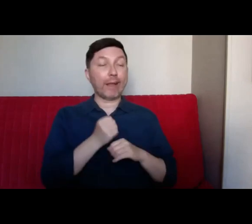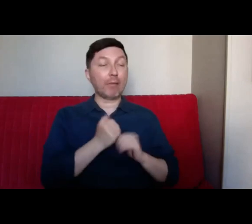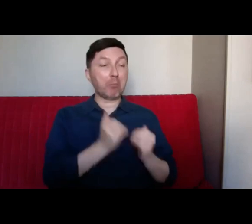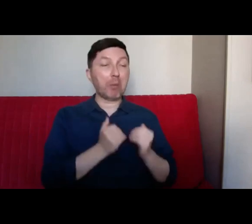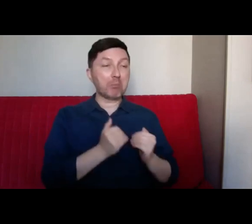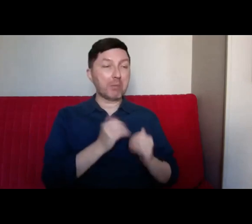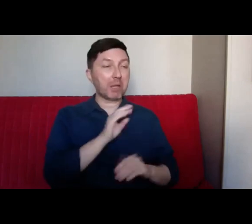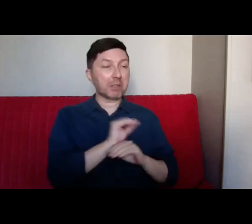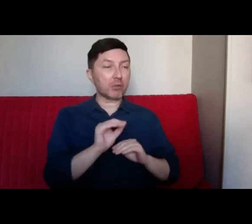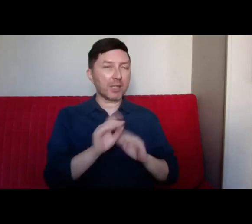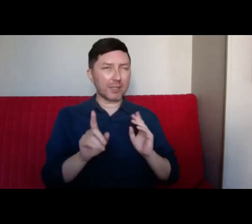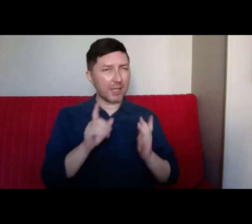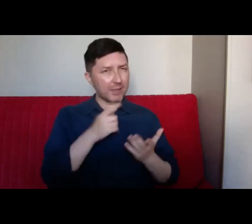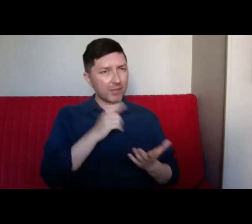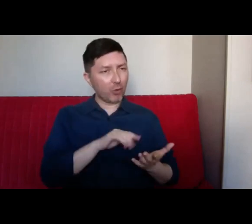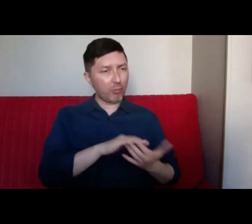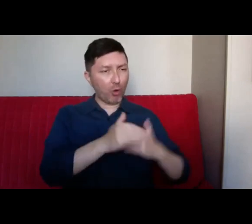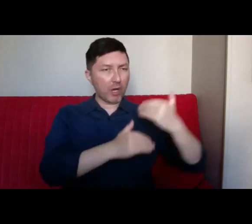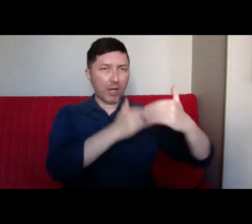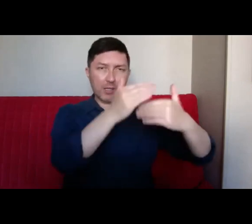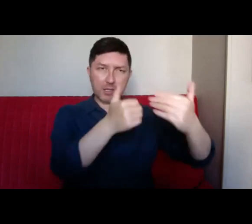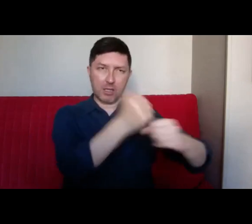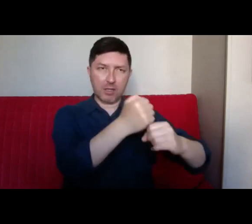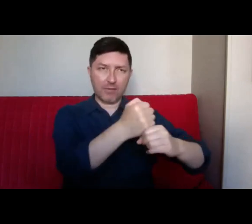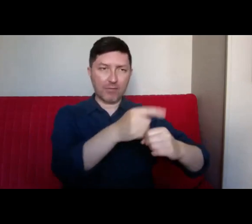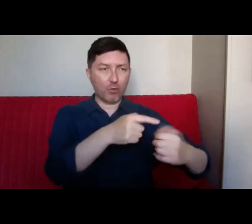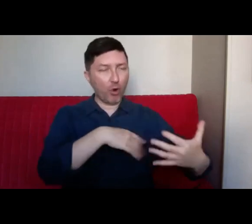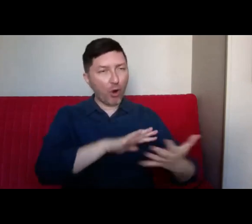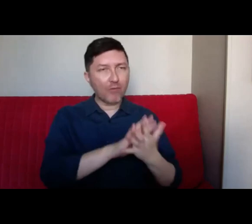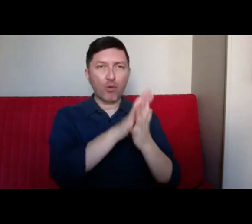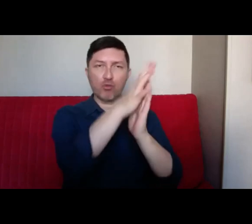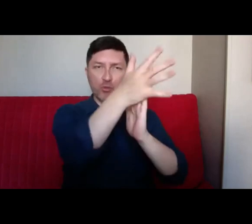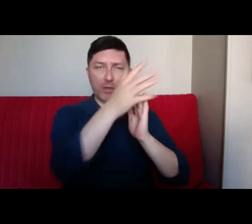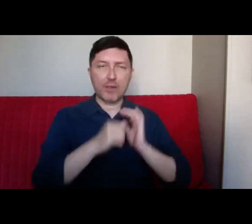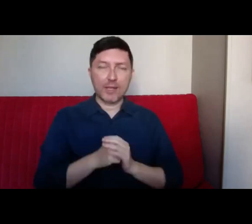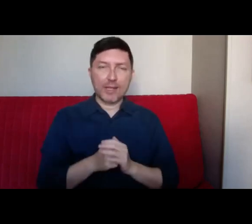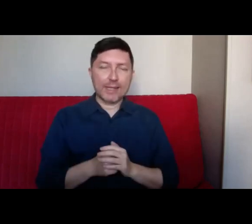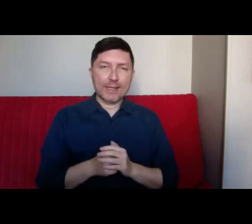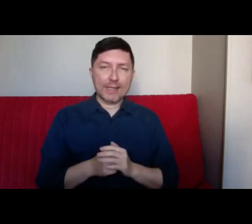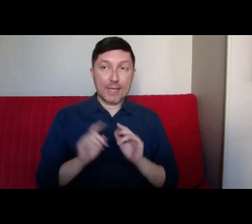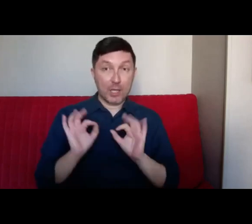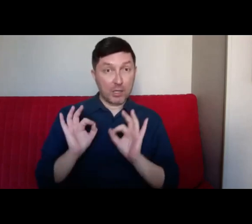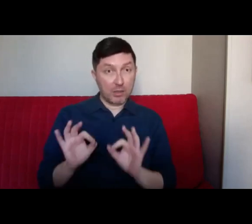elle implique en avant, et Gilbert a beaucoup insisté là-dessus, eh bien